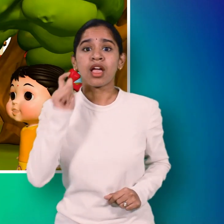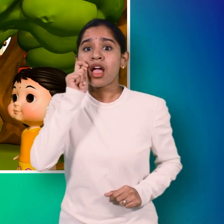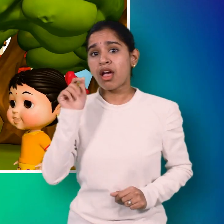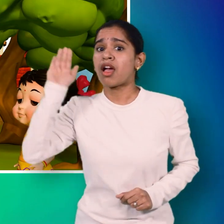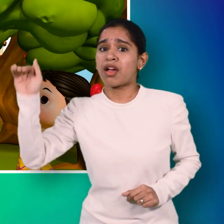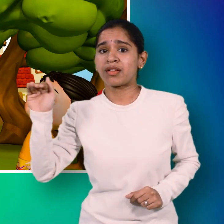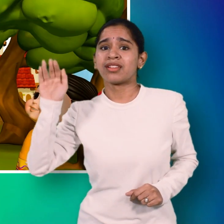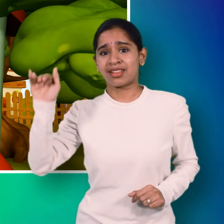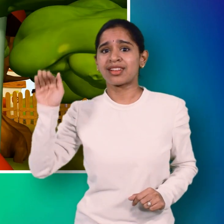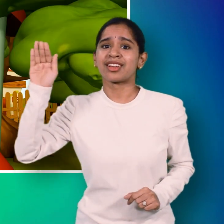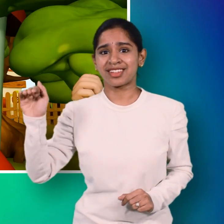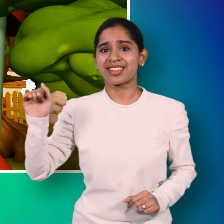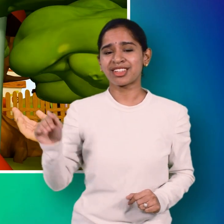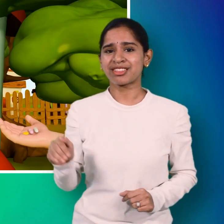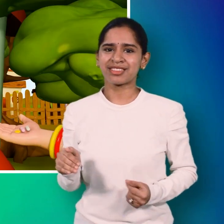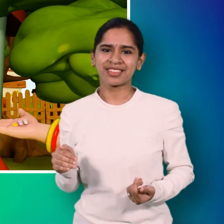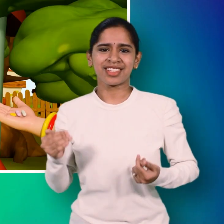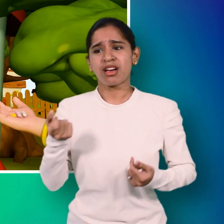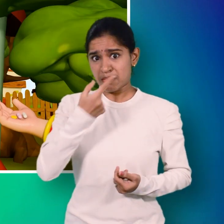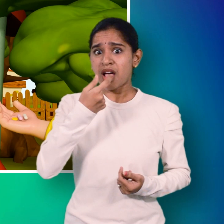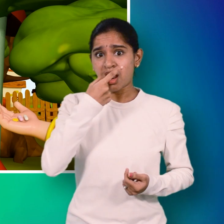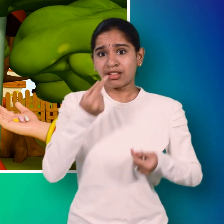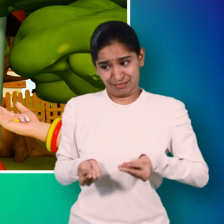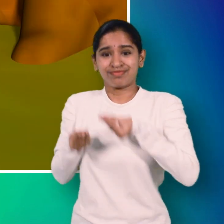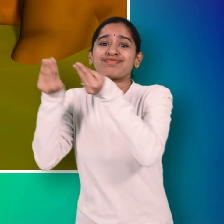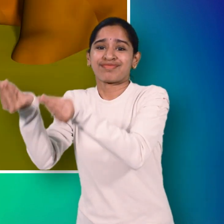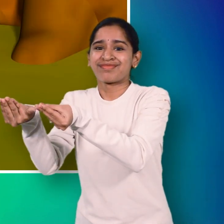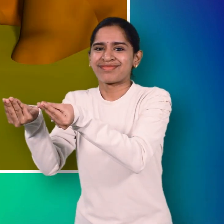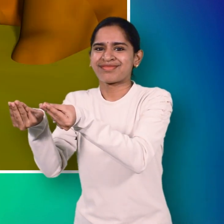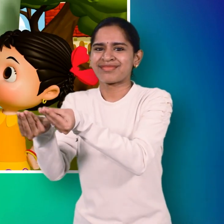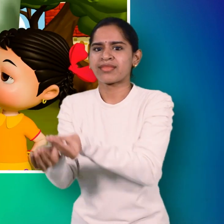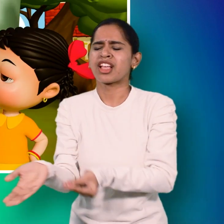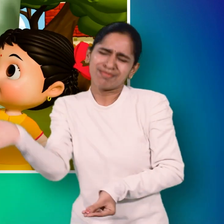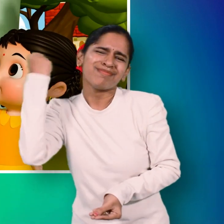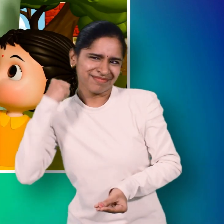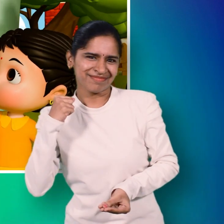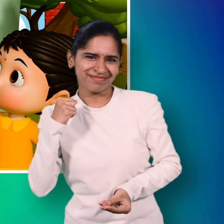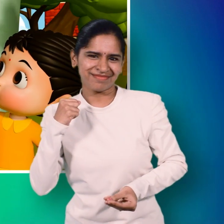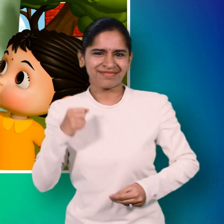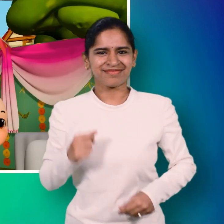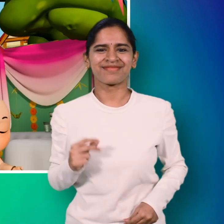लाला जी ओ लाला जी, दवा खा लो लाला जी। खा लो ना।